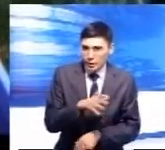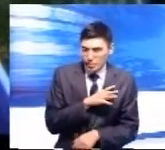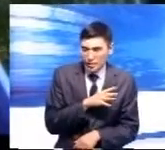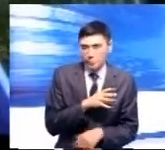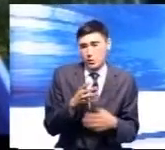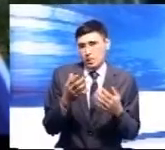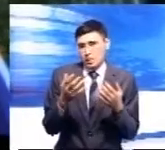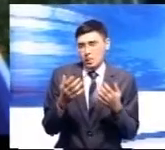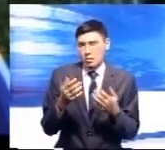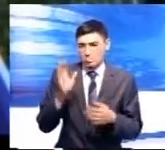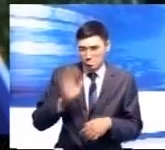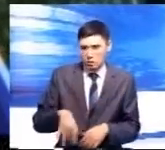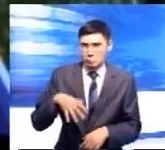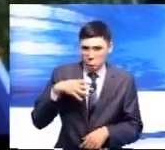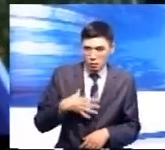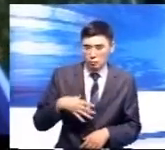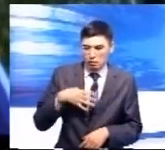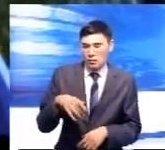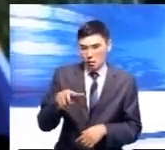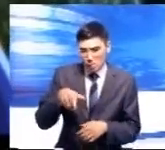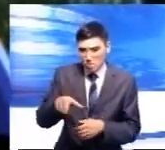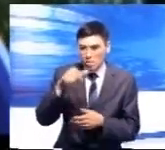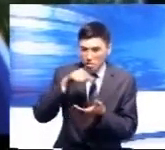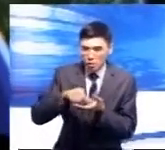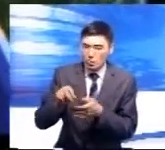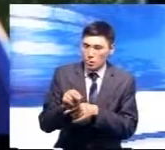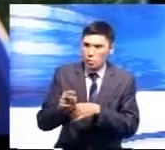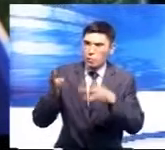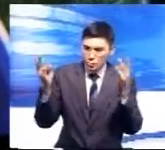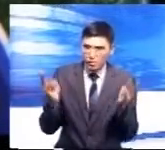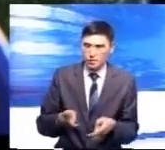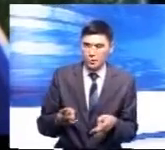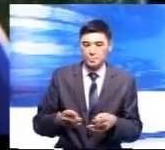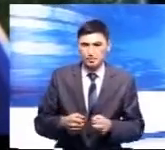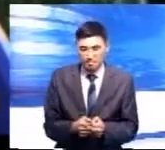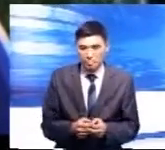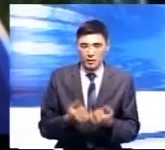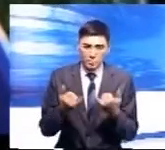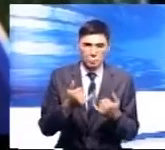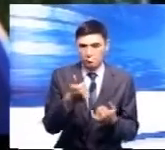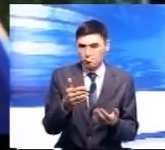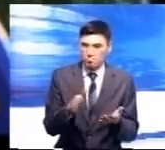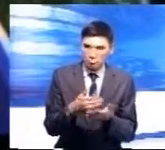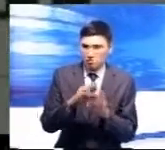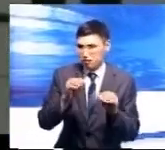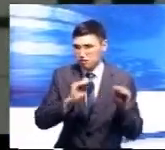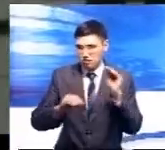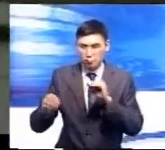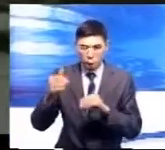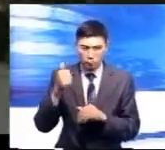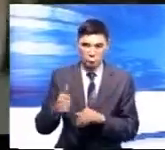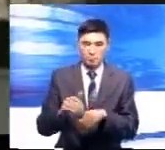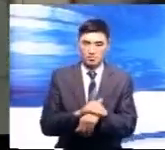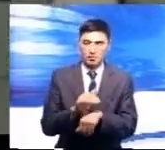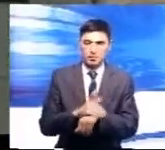Ну, что сделаешь? Всем надо же делать дороги. Город в этом году все убирается, подметает. Очень хорошо сделали. Дороги очень